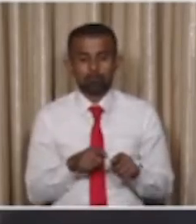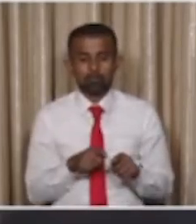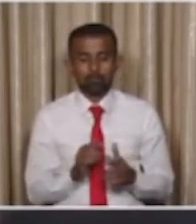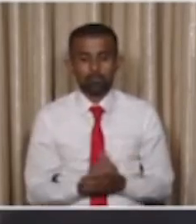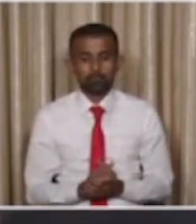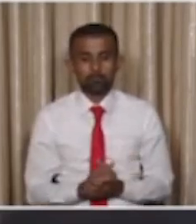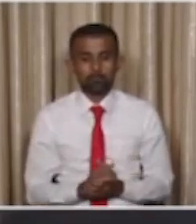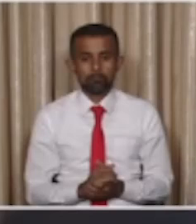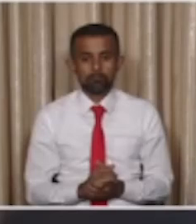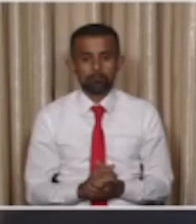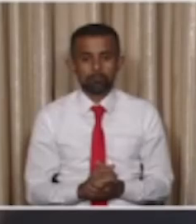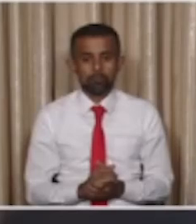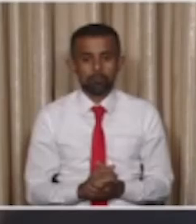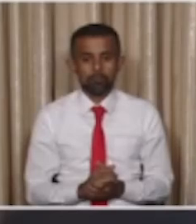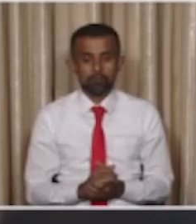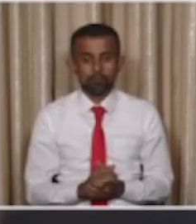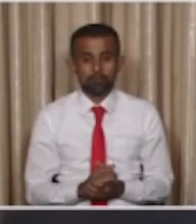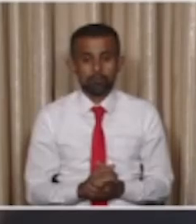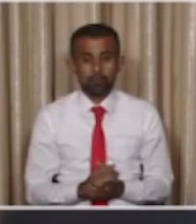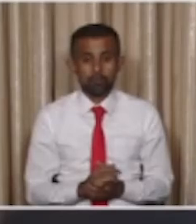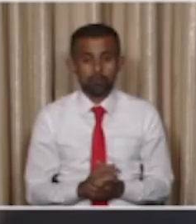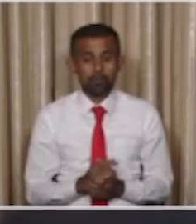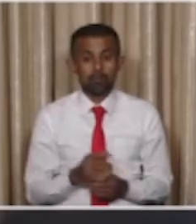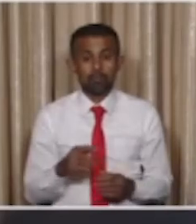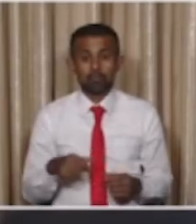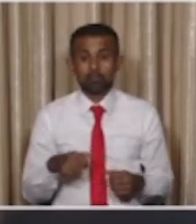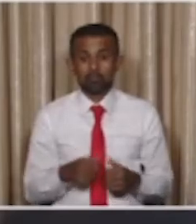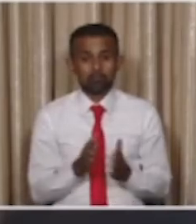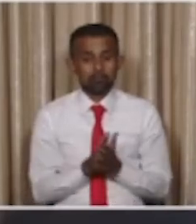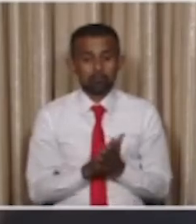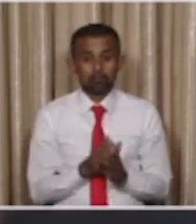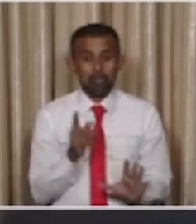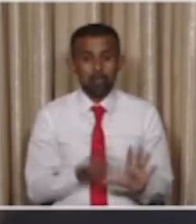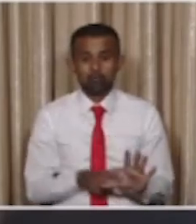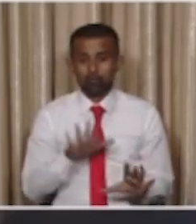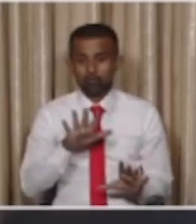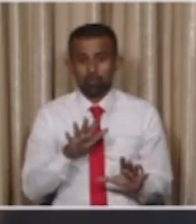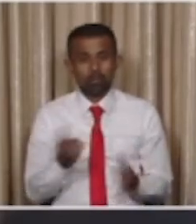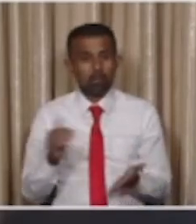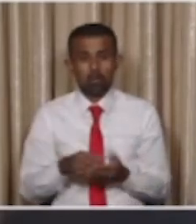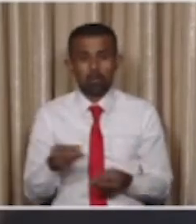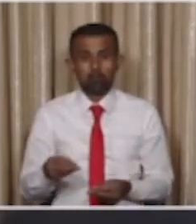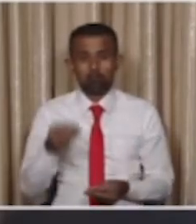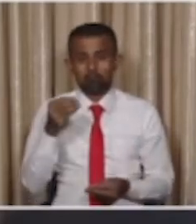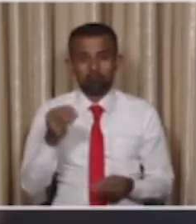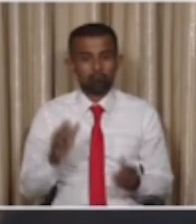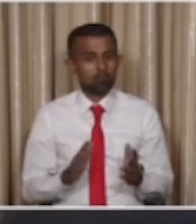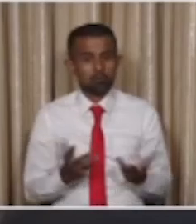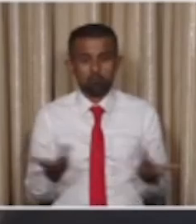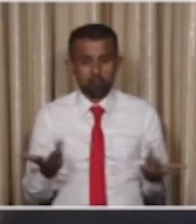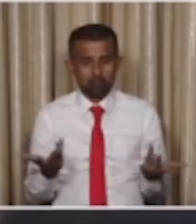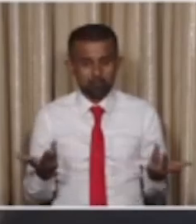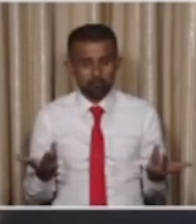තියෙන්නේ. ඒක කිසිම විදියකට කොස්ට් ඔෆ් ලිවිං ඇඩ්ජස්ට්මන්ට් එකක් හෝ මොකක්වත් තව අවුරුදු පහකට සිද්ධ කරන්න හැකියාවක් නැහැ කියලා